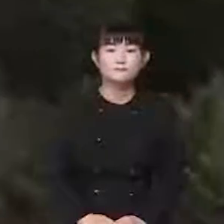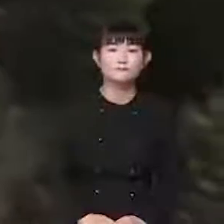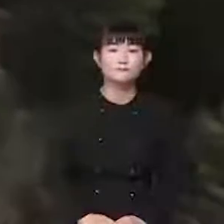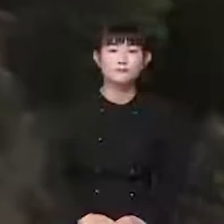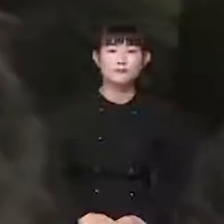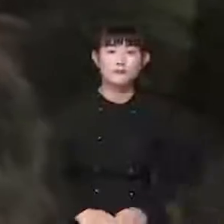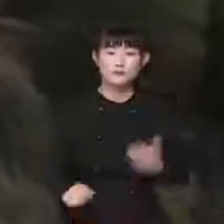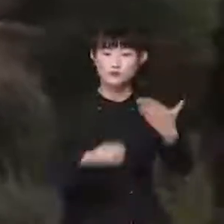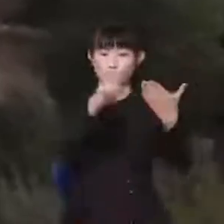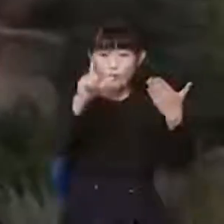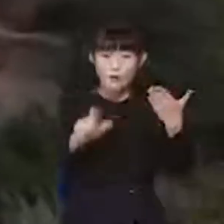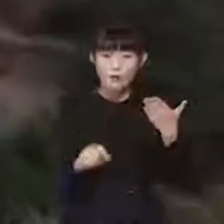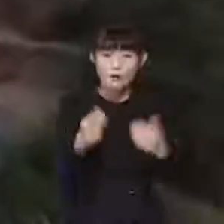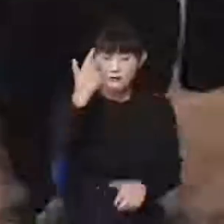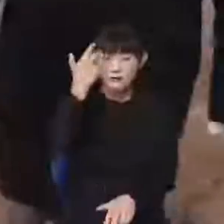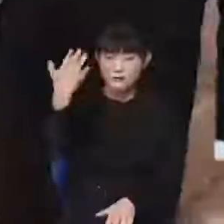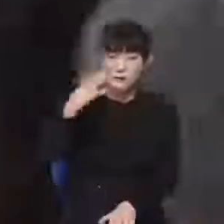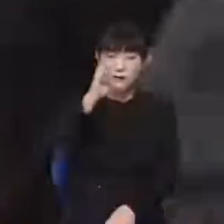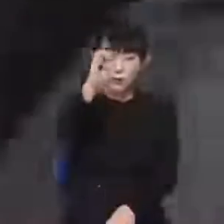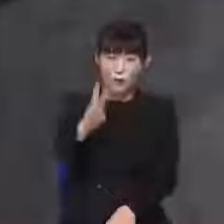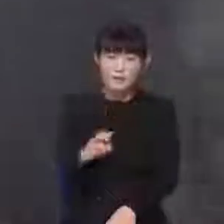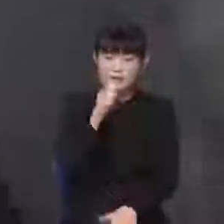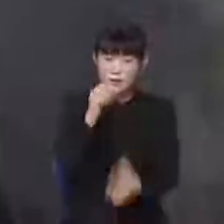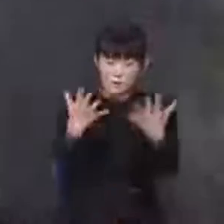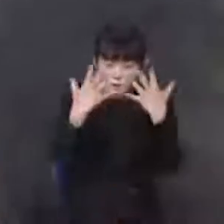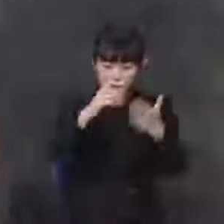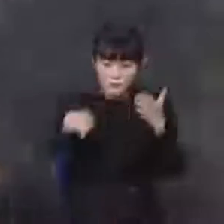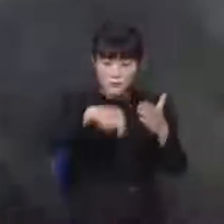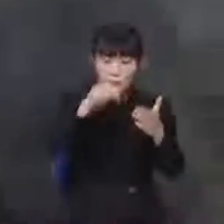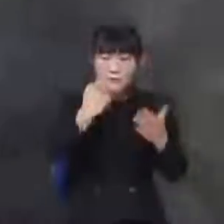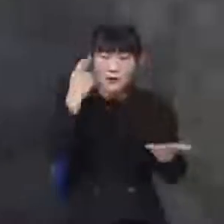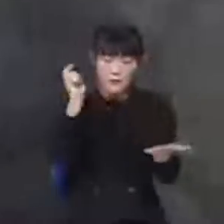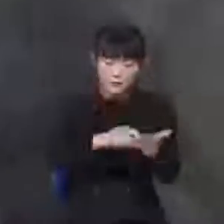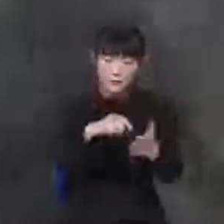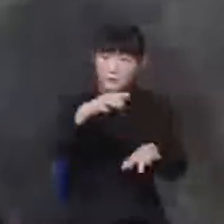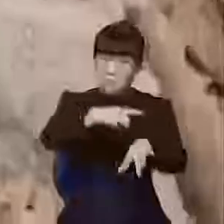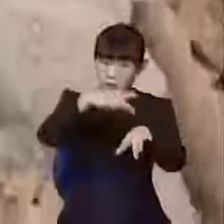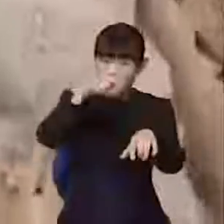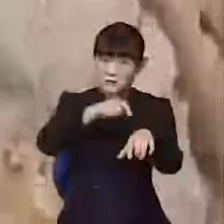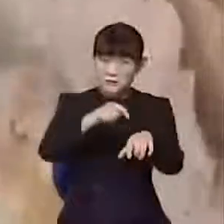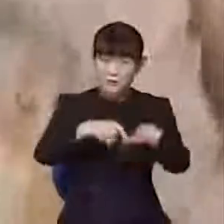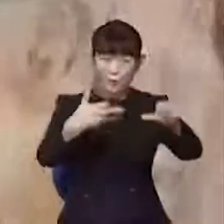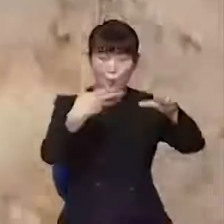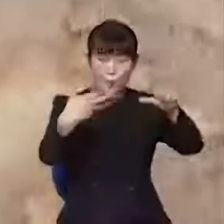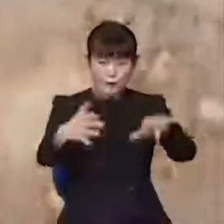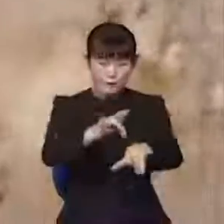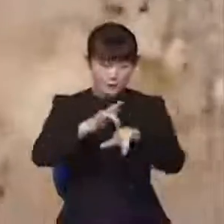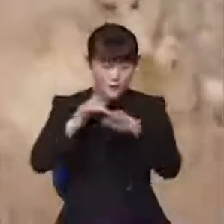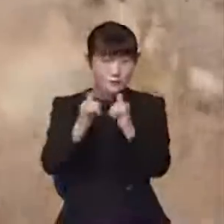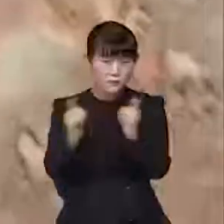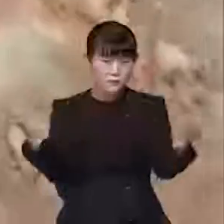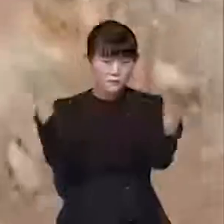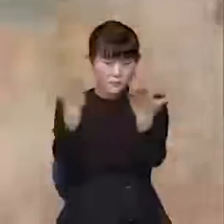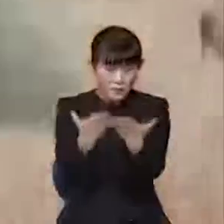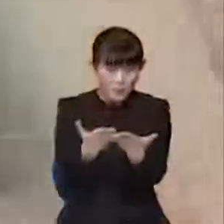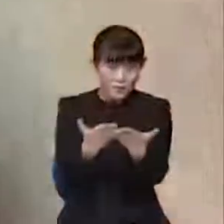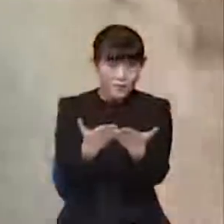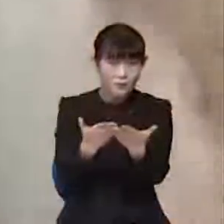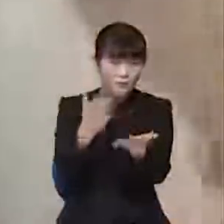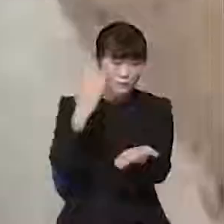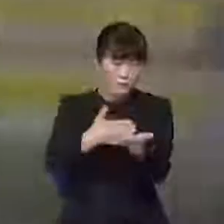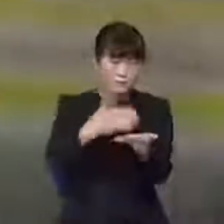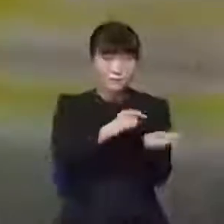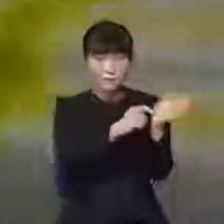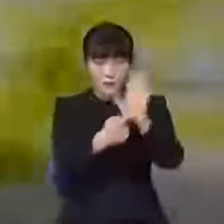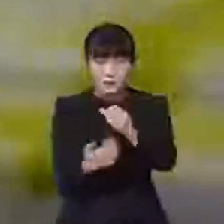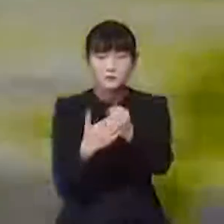지난달 옛 광주교도소에서 발굴된 유골 중 한 구의 DNA가 5.18 당시 행방불명자와 일치한다는 사실이